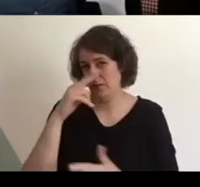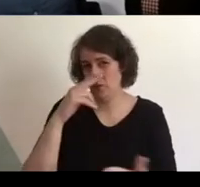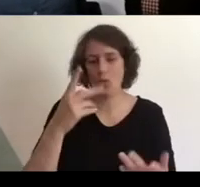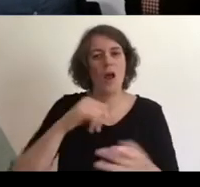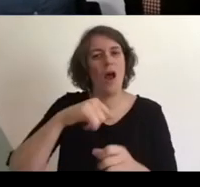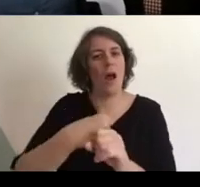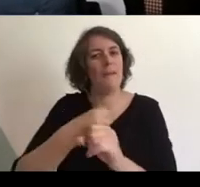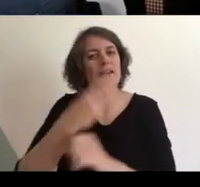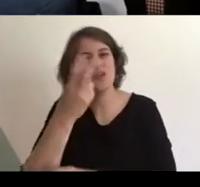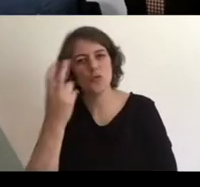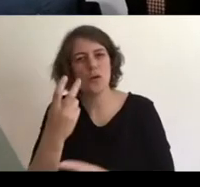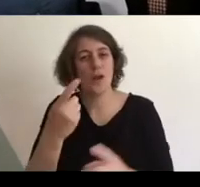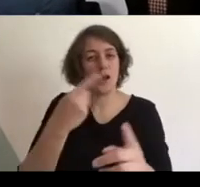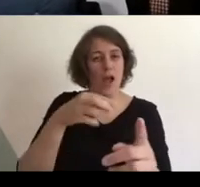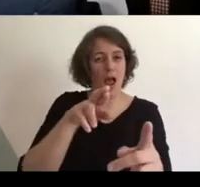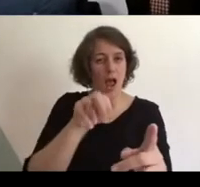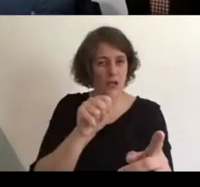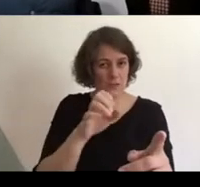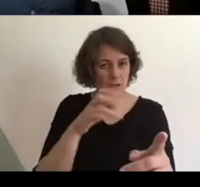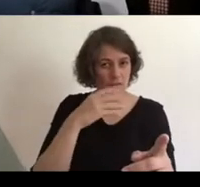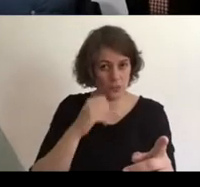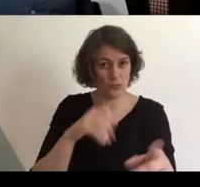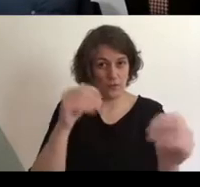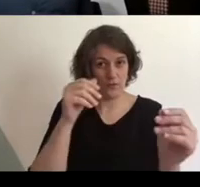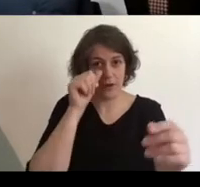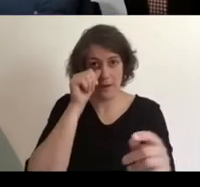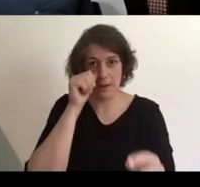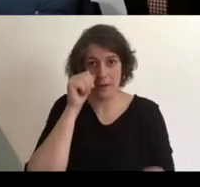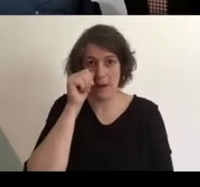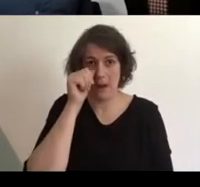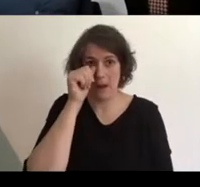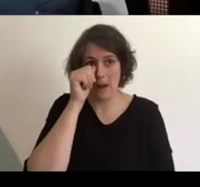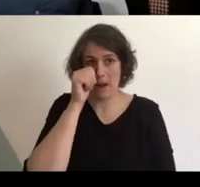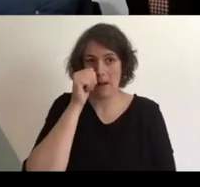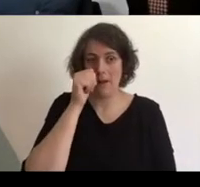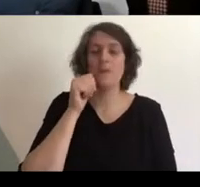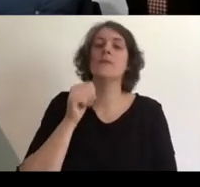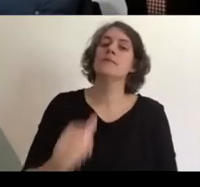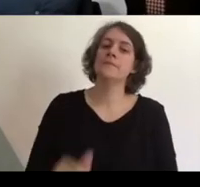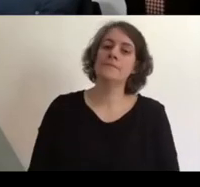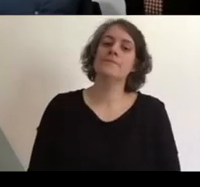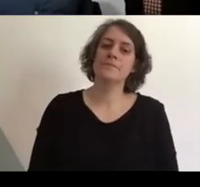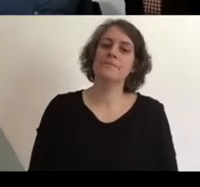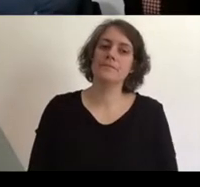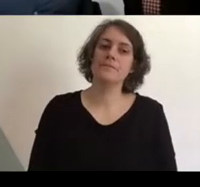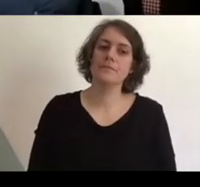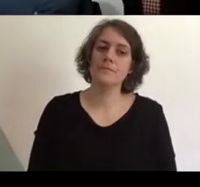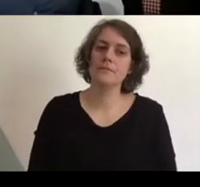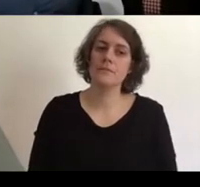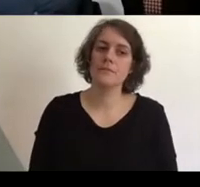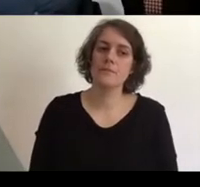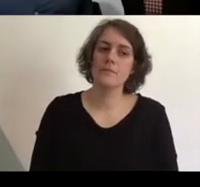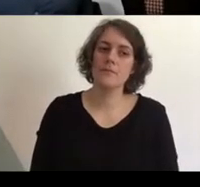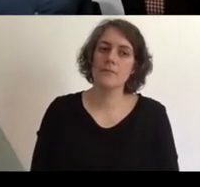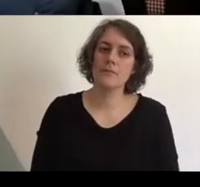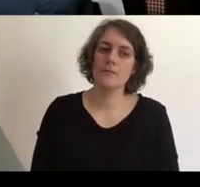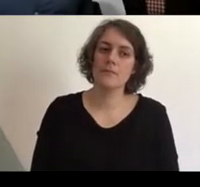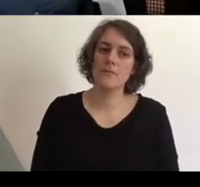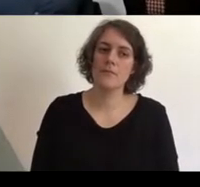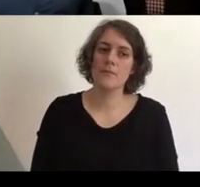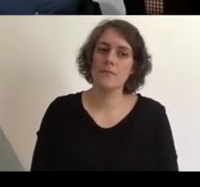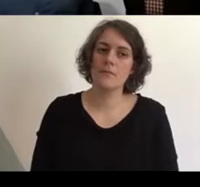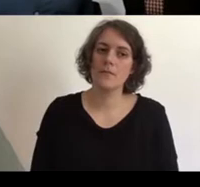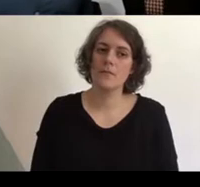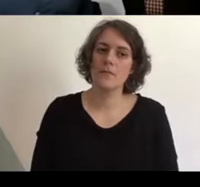Jobsuche? Grazia, möchtest du anfangen? Ja, gerne. Also ich habe das Glück, dass ich seit 21 Jahren im Job